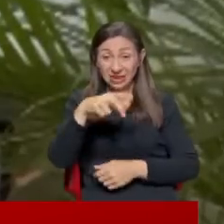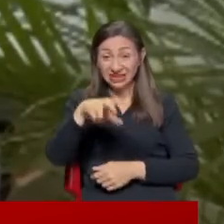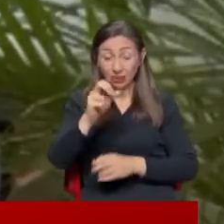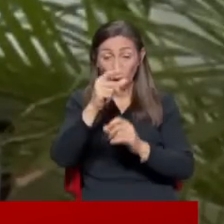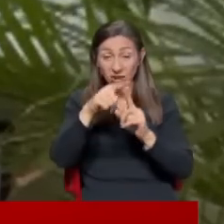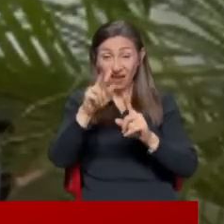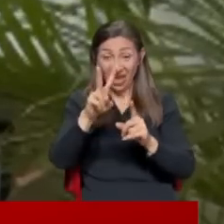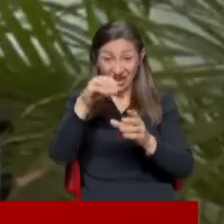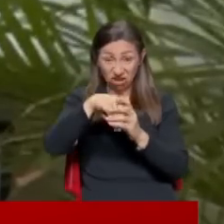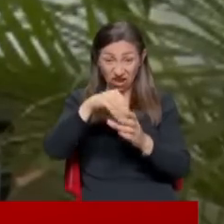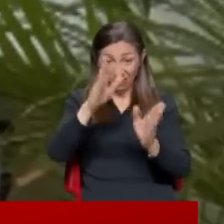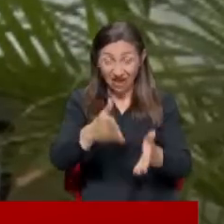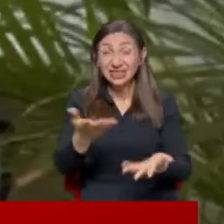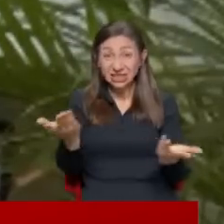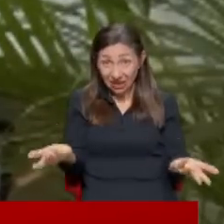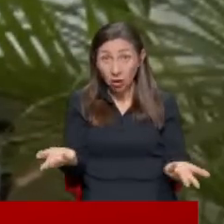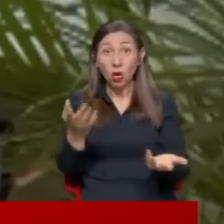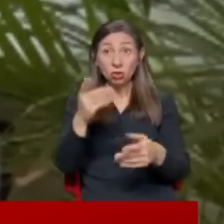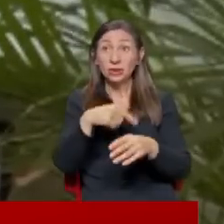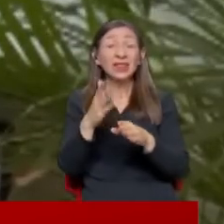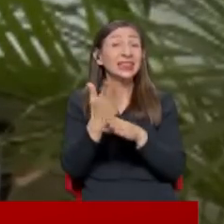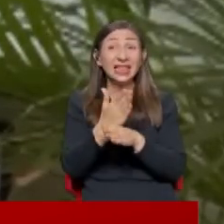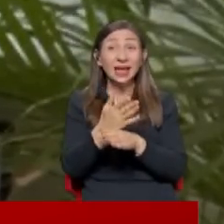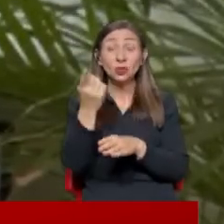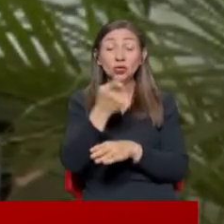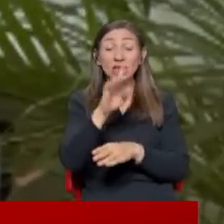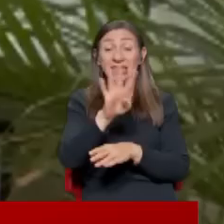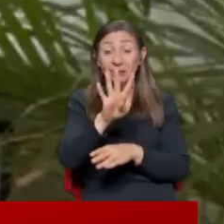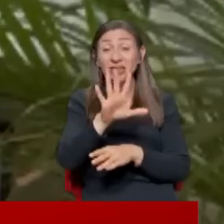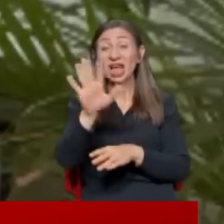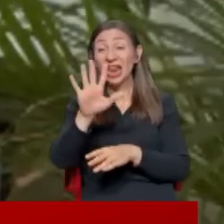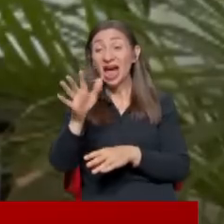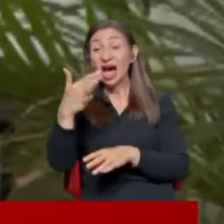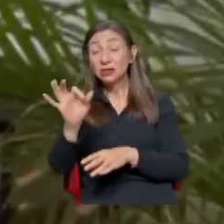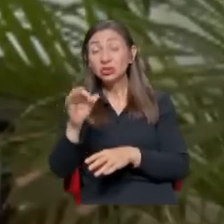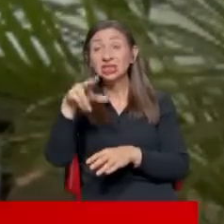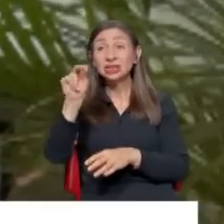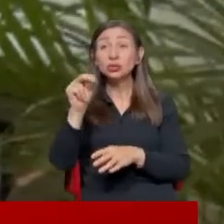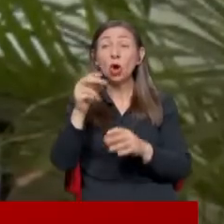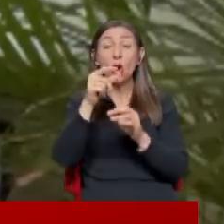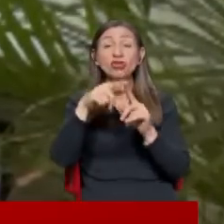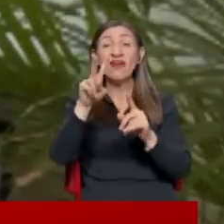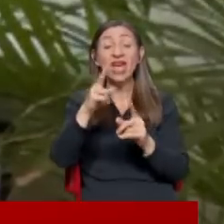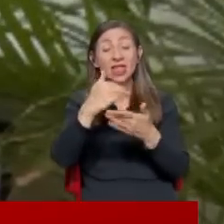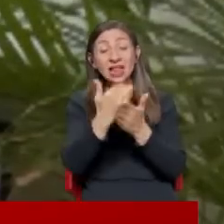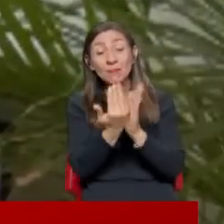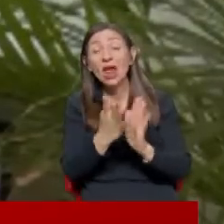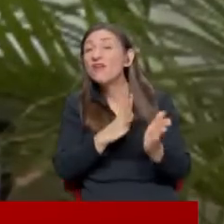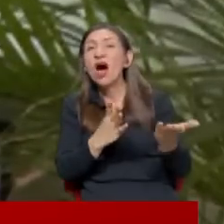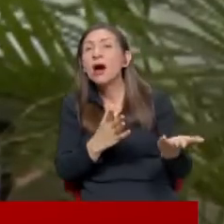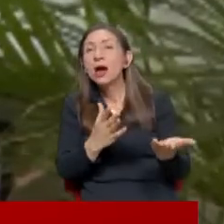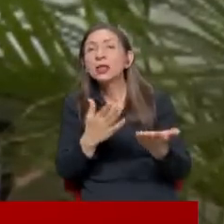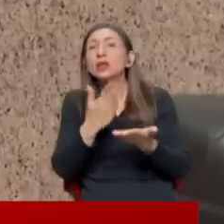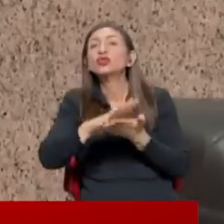%80'lik ÖTV diliminde yer alacak, o zaman neden %45, 50, 60 ve 70'lik ÖTV dilimleri var?